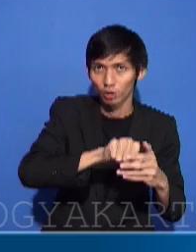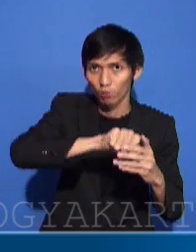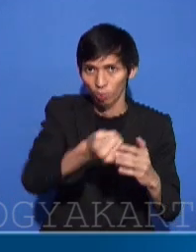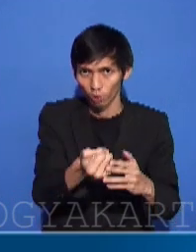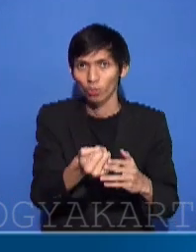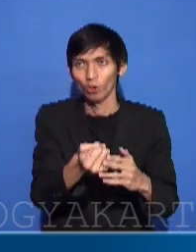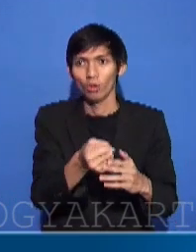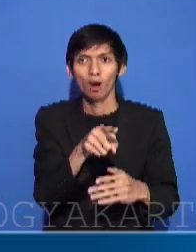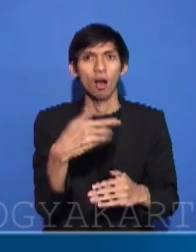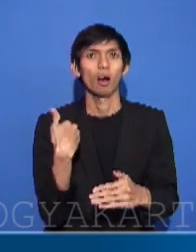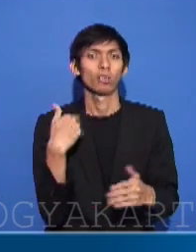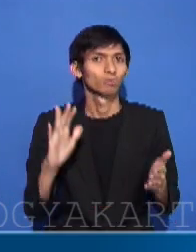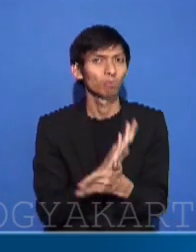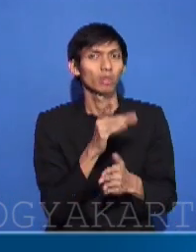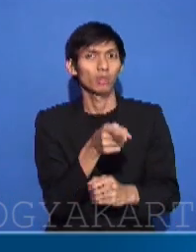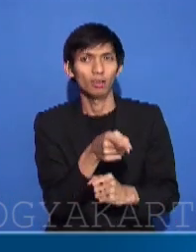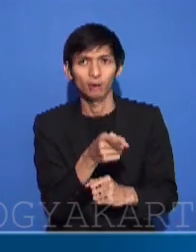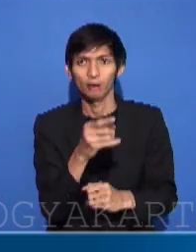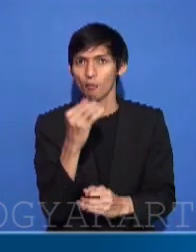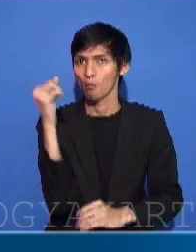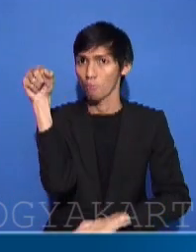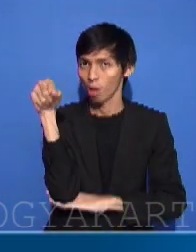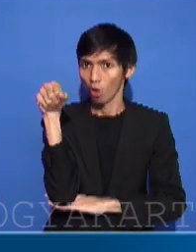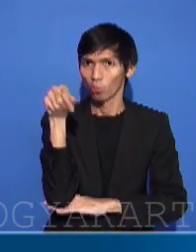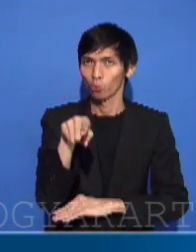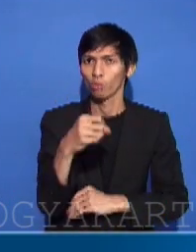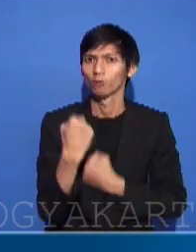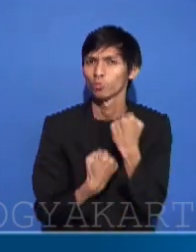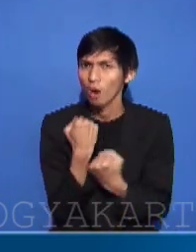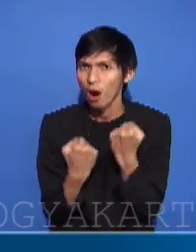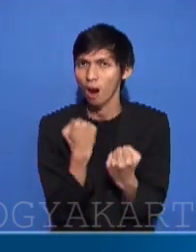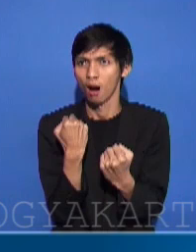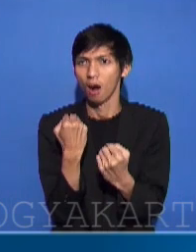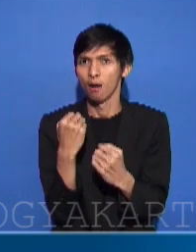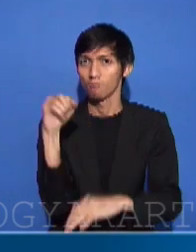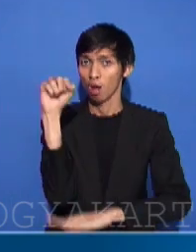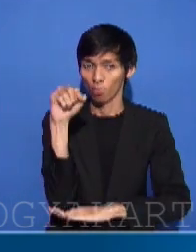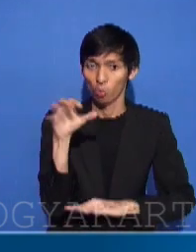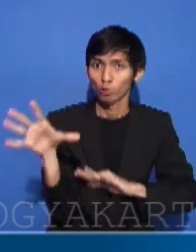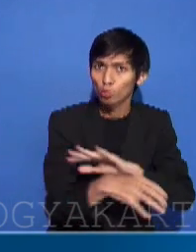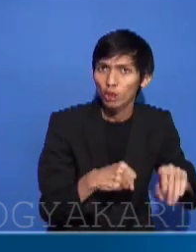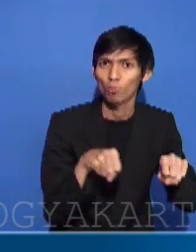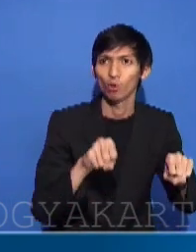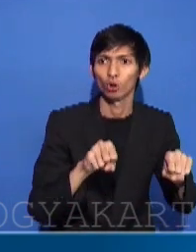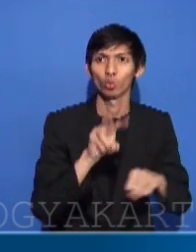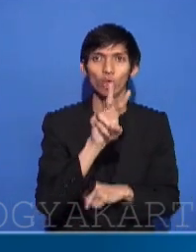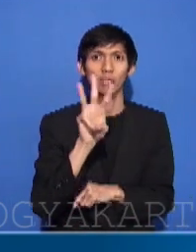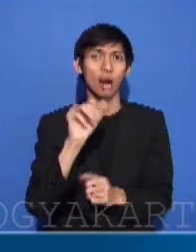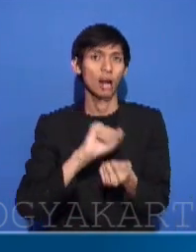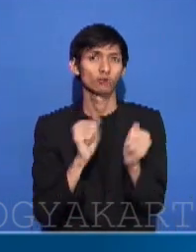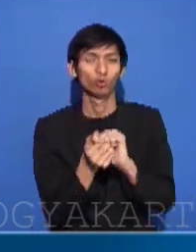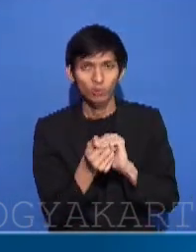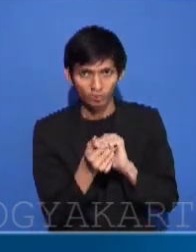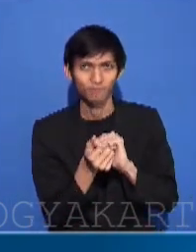kesempatan, adanya kesempatan para pelaku ini untuk melakukan kejahatan curanmor. Dari 23 kasus yang diungkap, diantaranya Polda